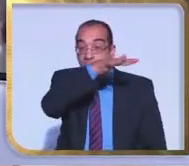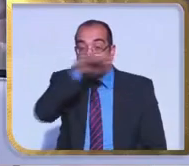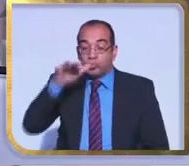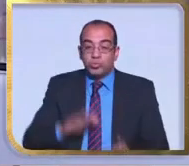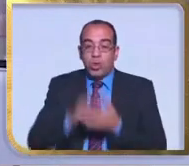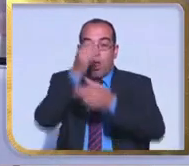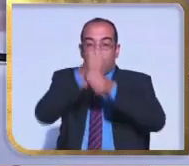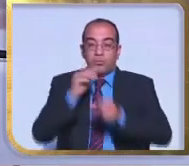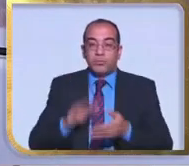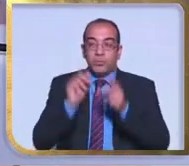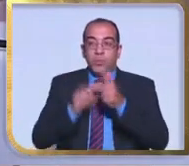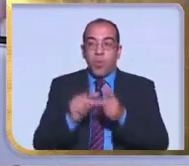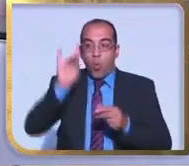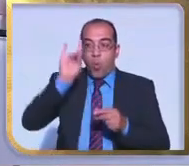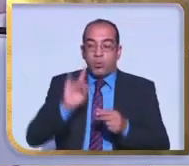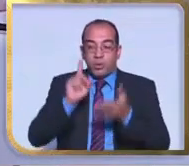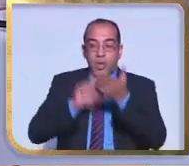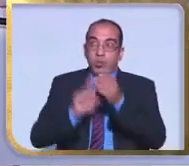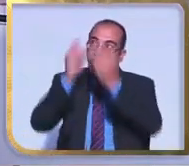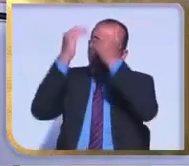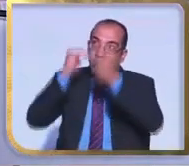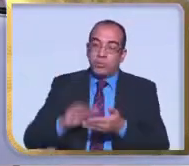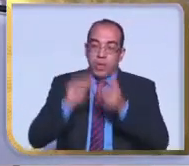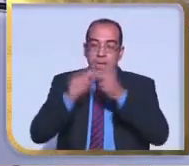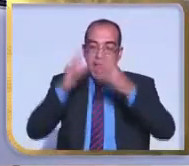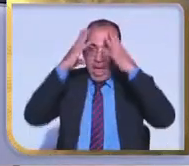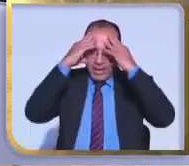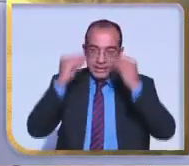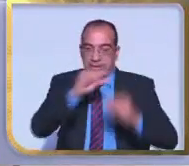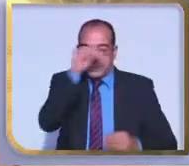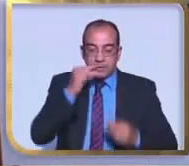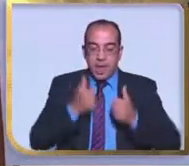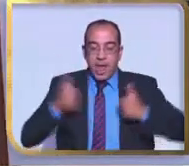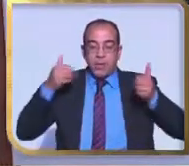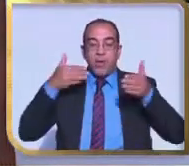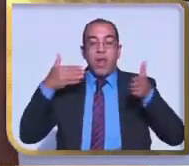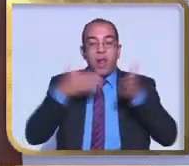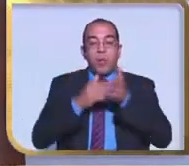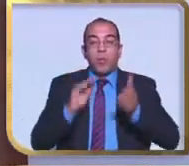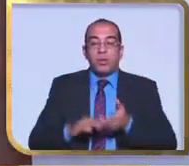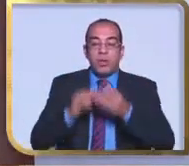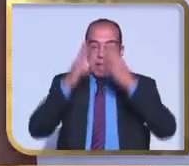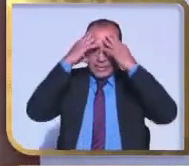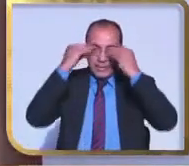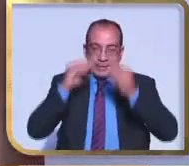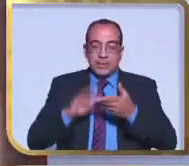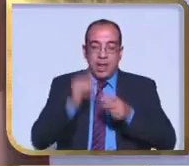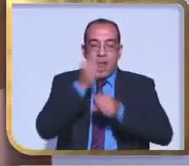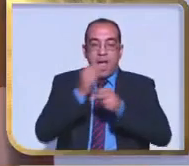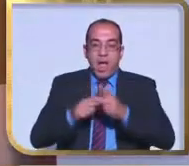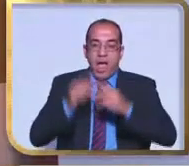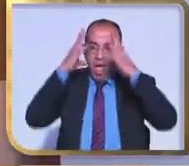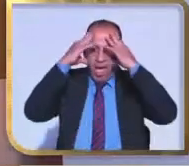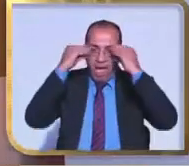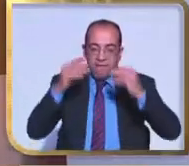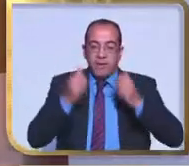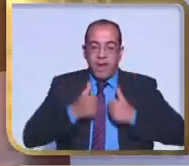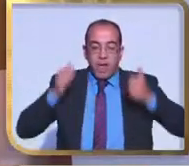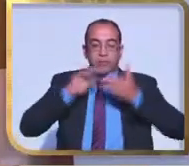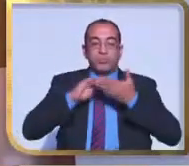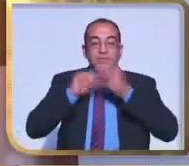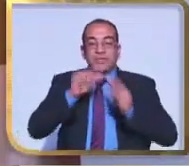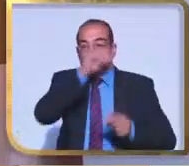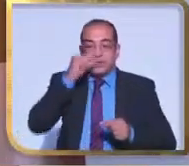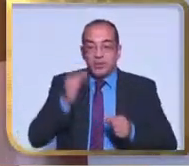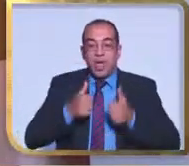العرش العظيم. اللهم إنا نسألك العافية في الدنيا والآخرة، اللهم إنا نسألك العفو والعافية في